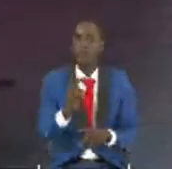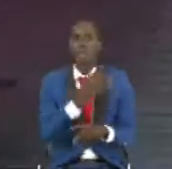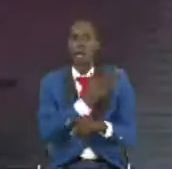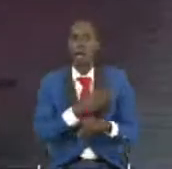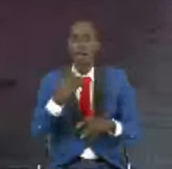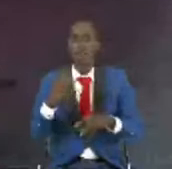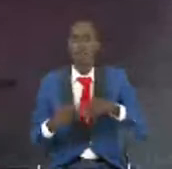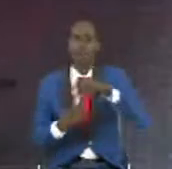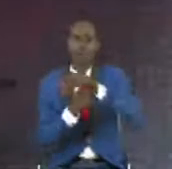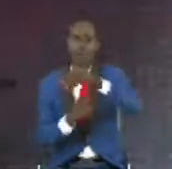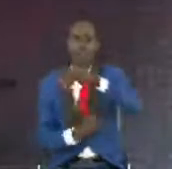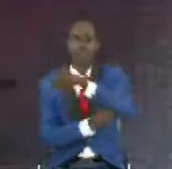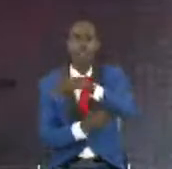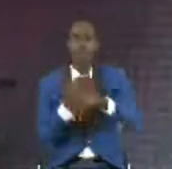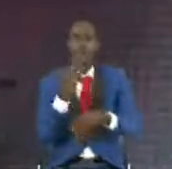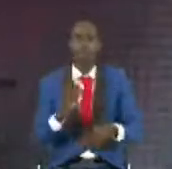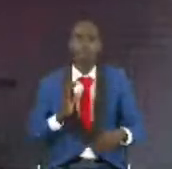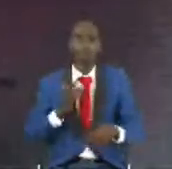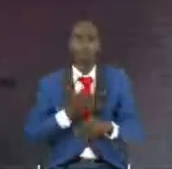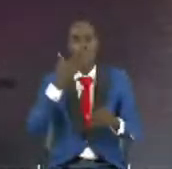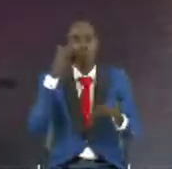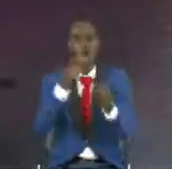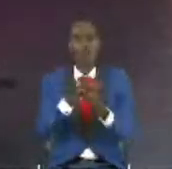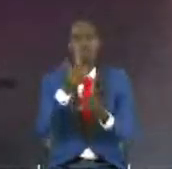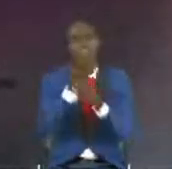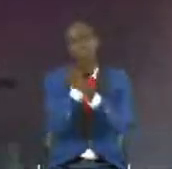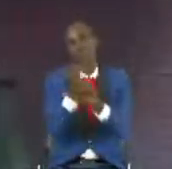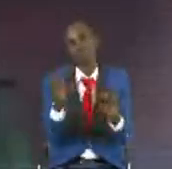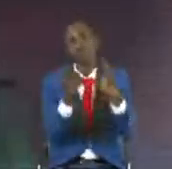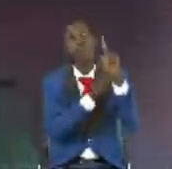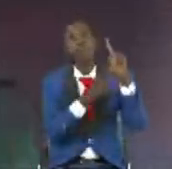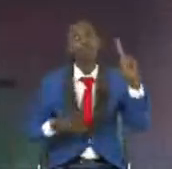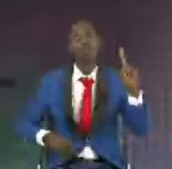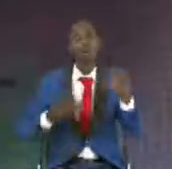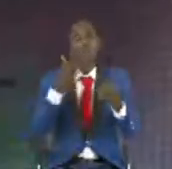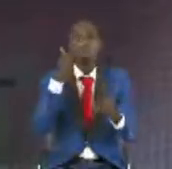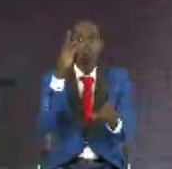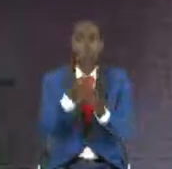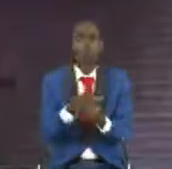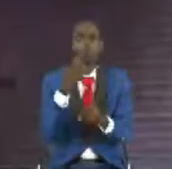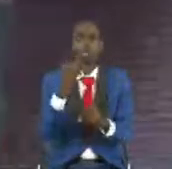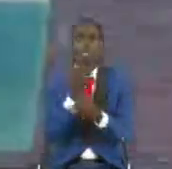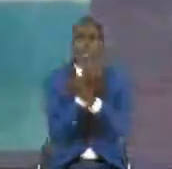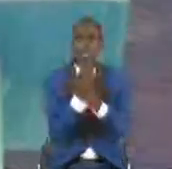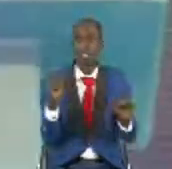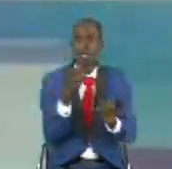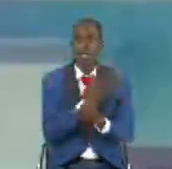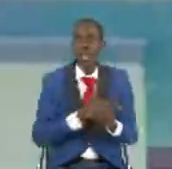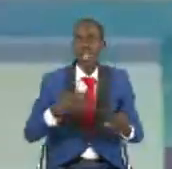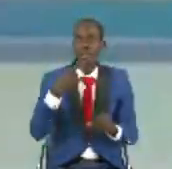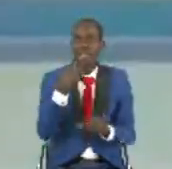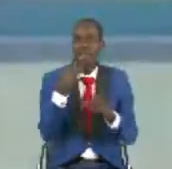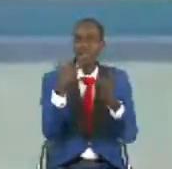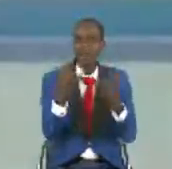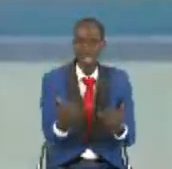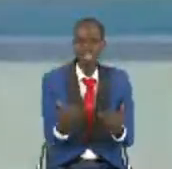La rédemption promise. Dieu a promis la rédemption. Il dit